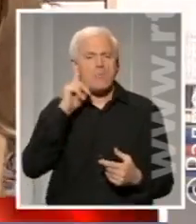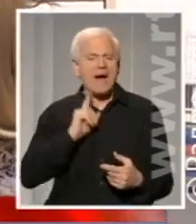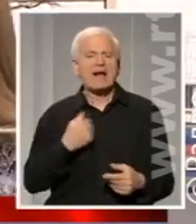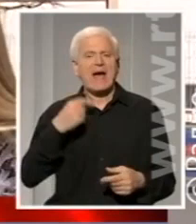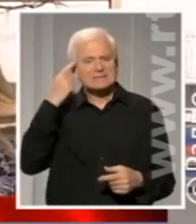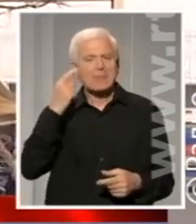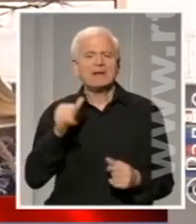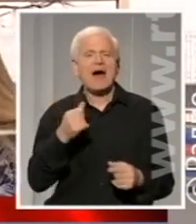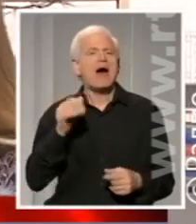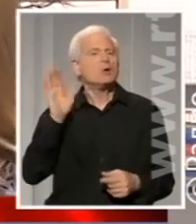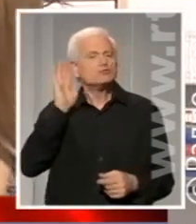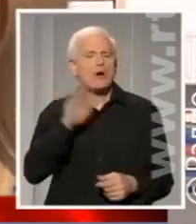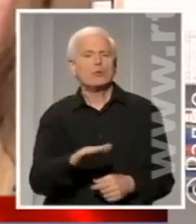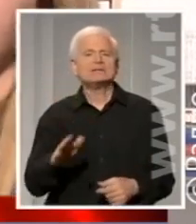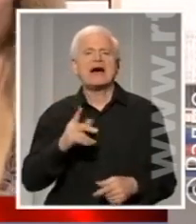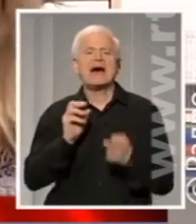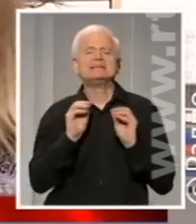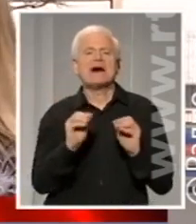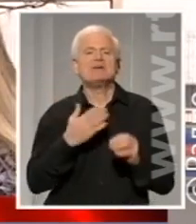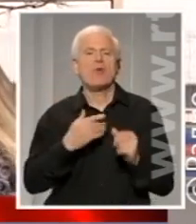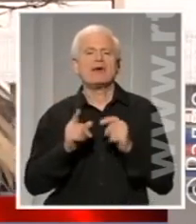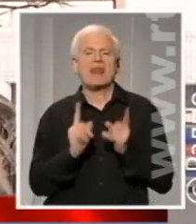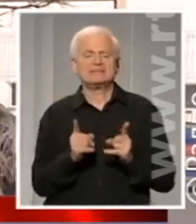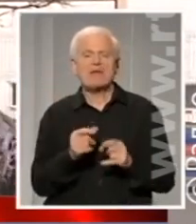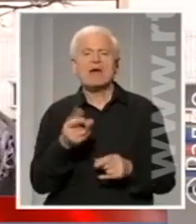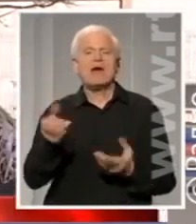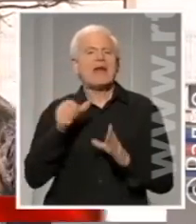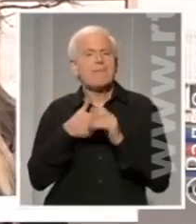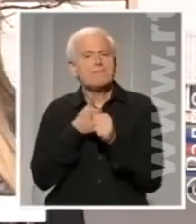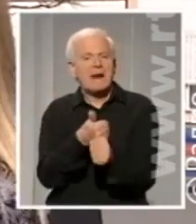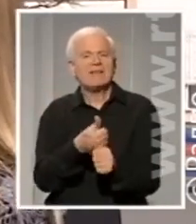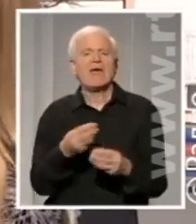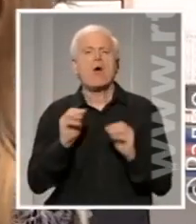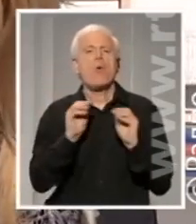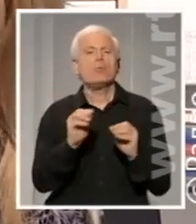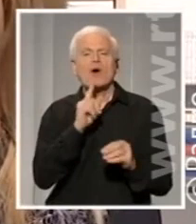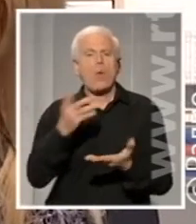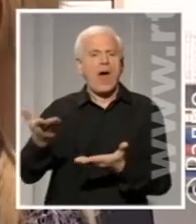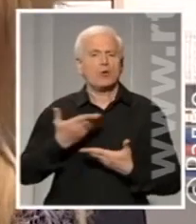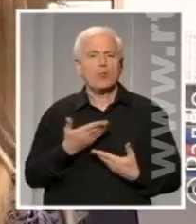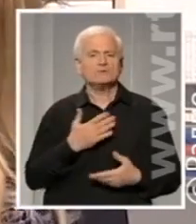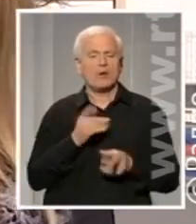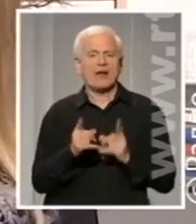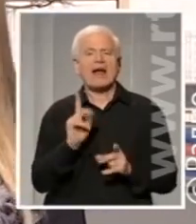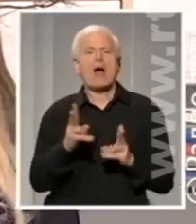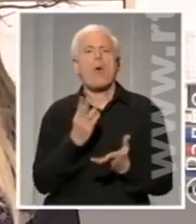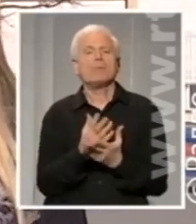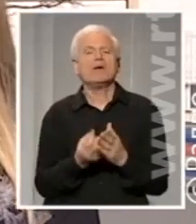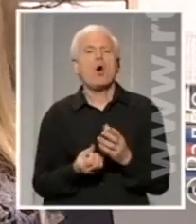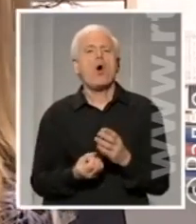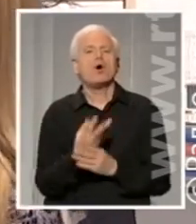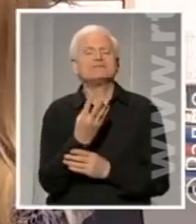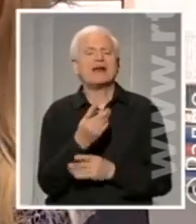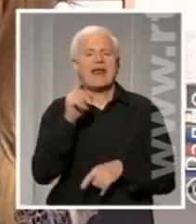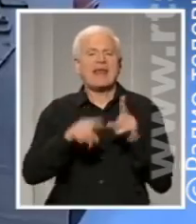deca poslušaju savete svojih nastavnika, da prate uputstva koje dobijaju kako bi ostvarila određene ciljeve